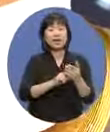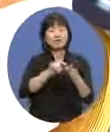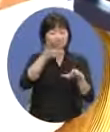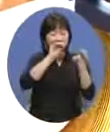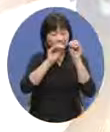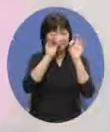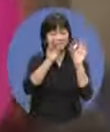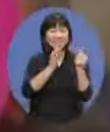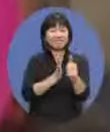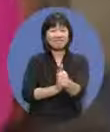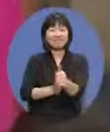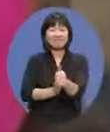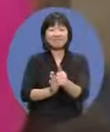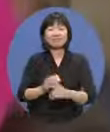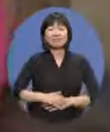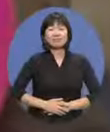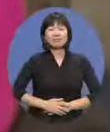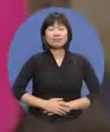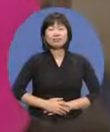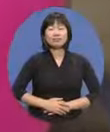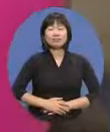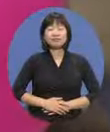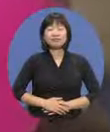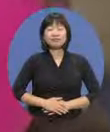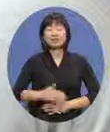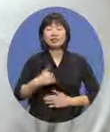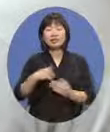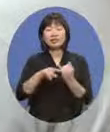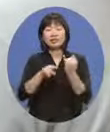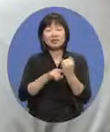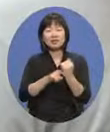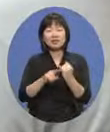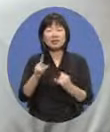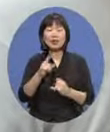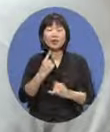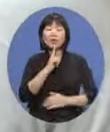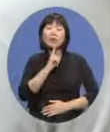들어봅니다. 제가 임신해서 속초 갔을 때